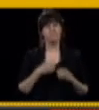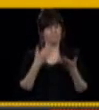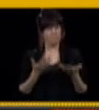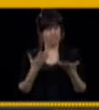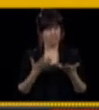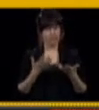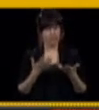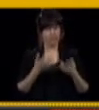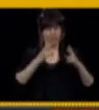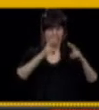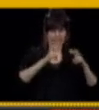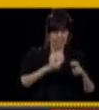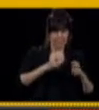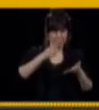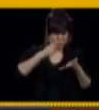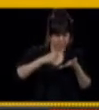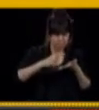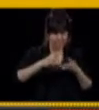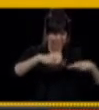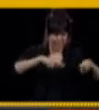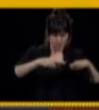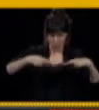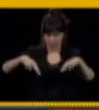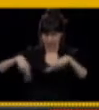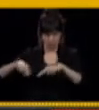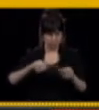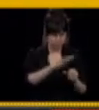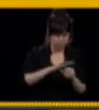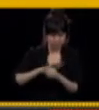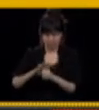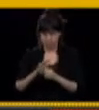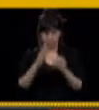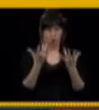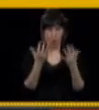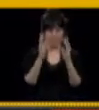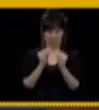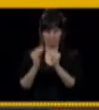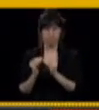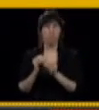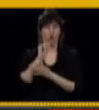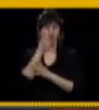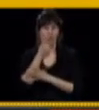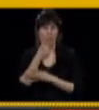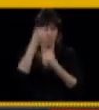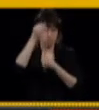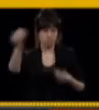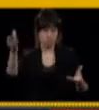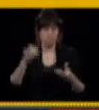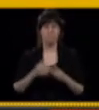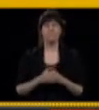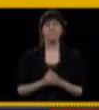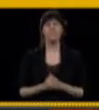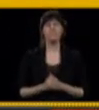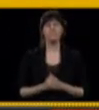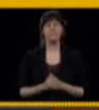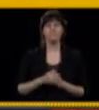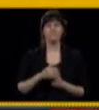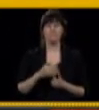tests qui étaient faits dans certaines régions donc on va vous revenir demain avec des chiffres à jour mais donc comme vous pouvez le voir on a quand même augmenté